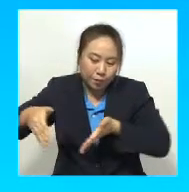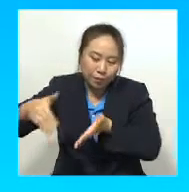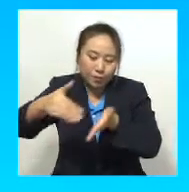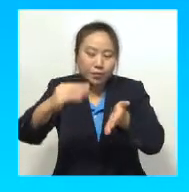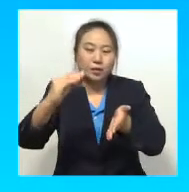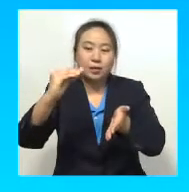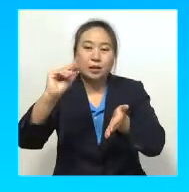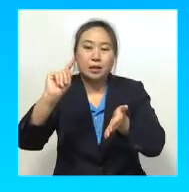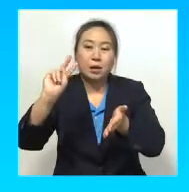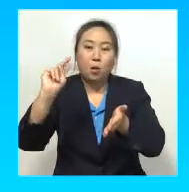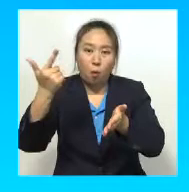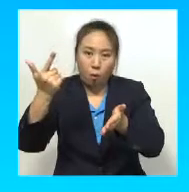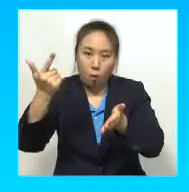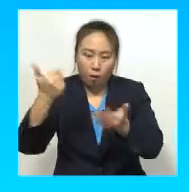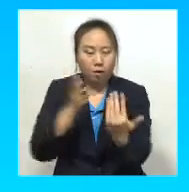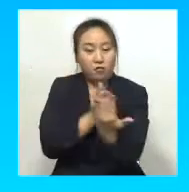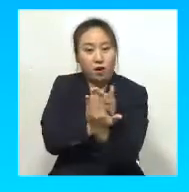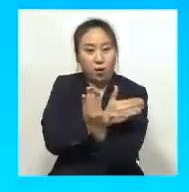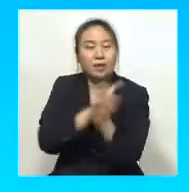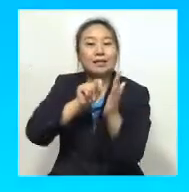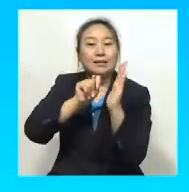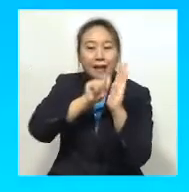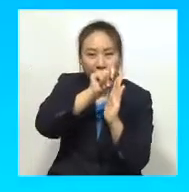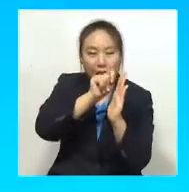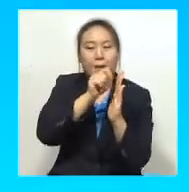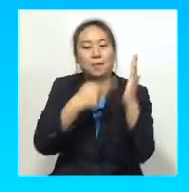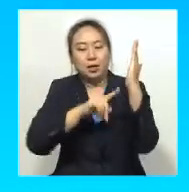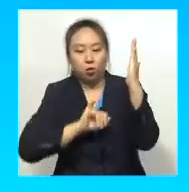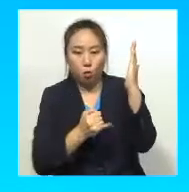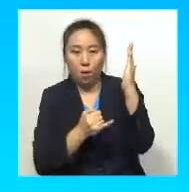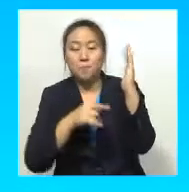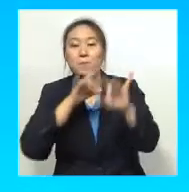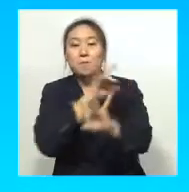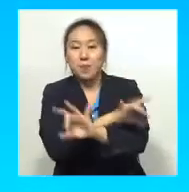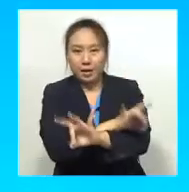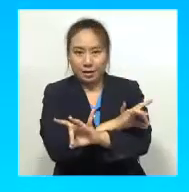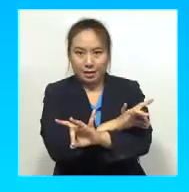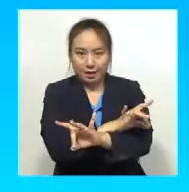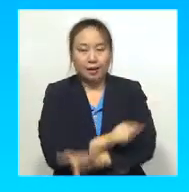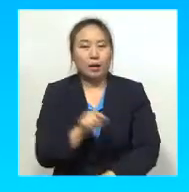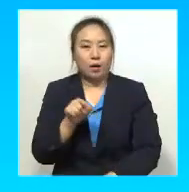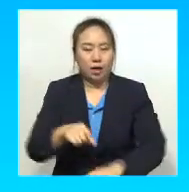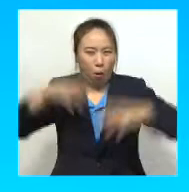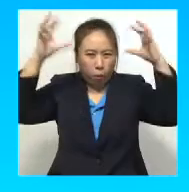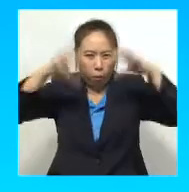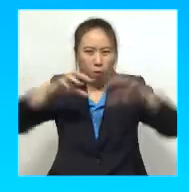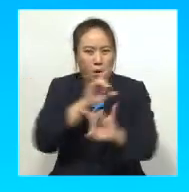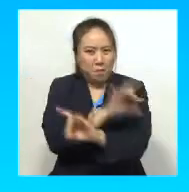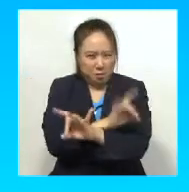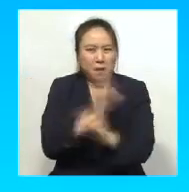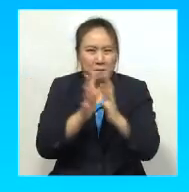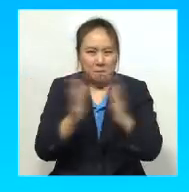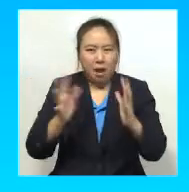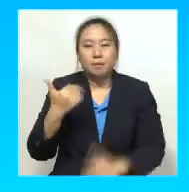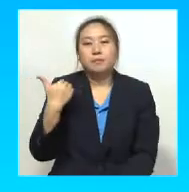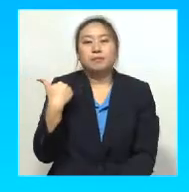ครับแล้วก็ฝั่งตะวันตกนะครับแถวตากประจวบเพชรบุรีเป็นหลักนะครับในกลุ่มฝนทางเพชรบุรีก็เยอะพอสมควรนะ